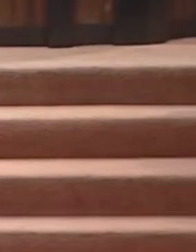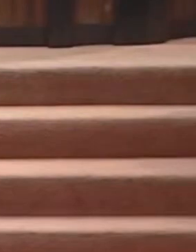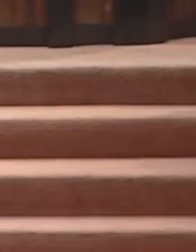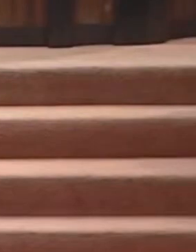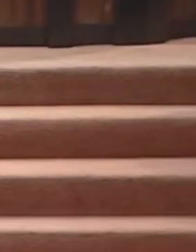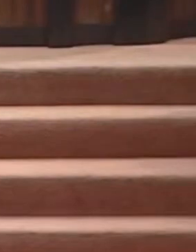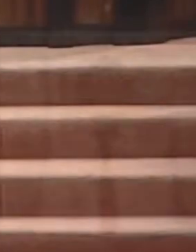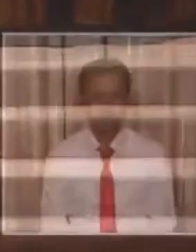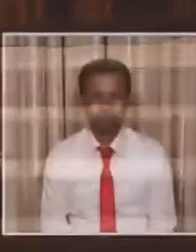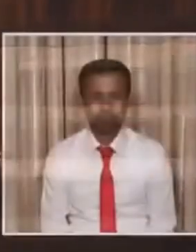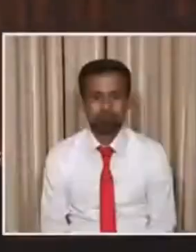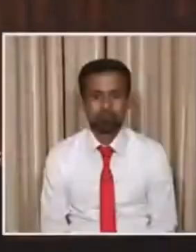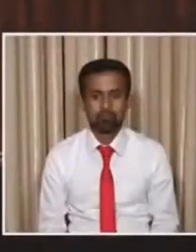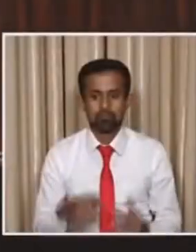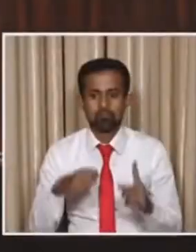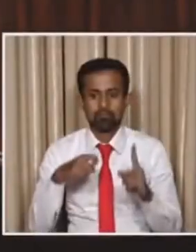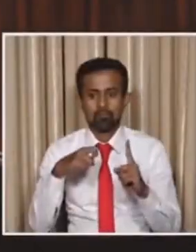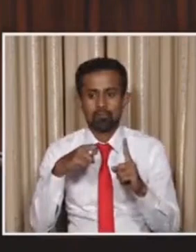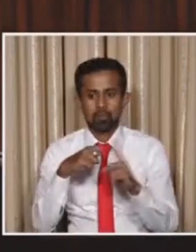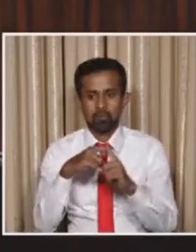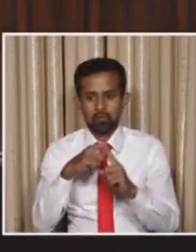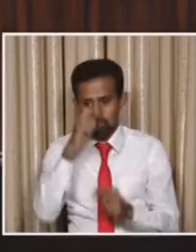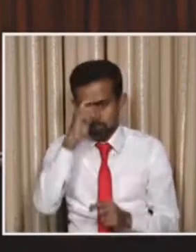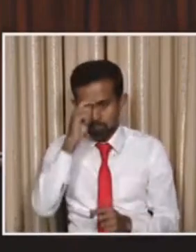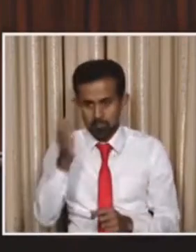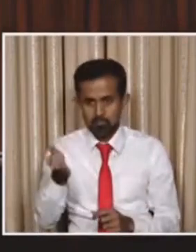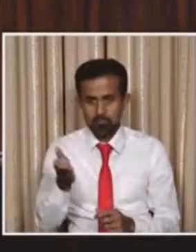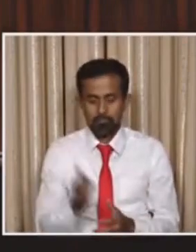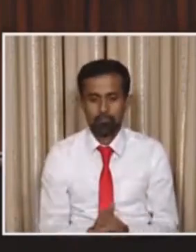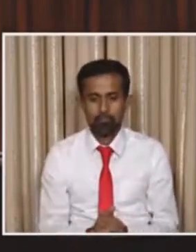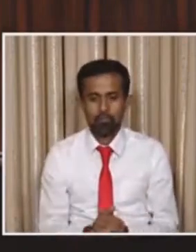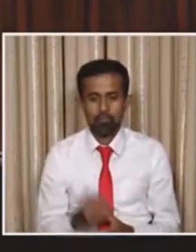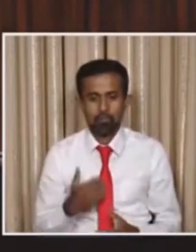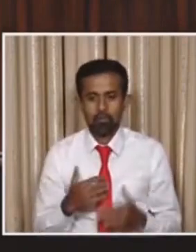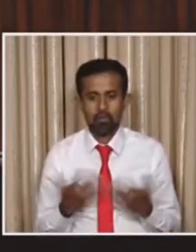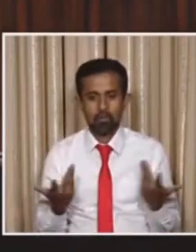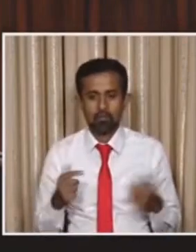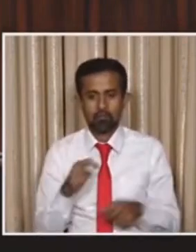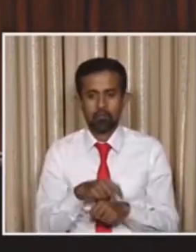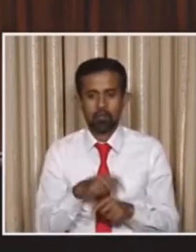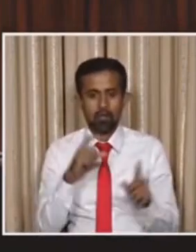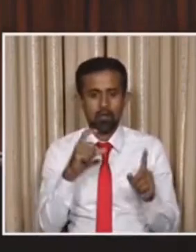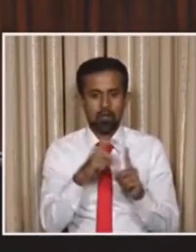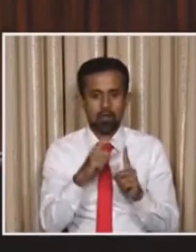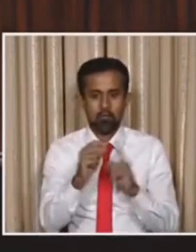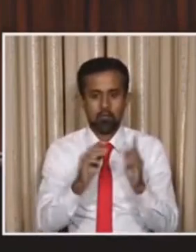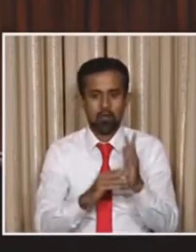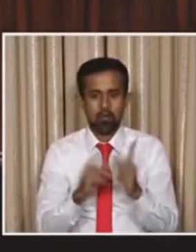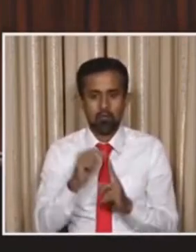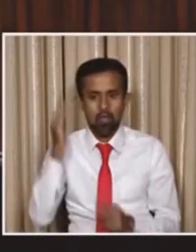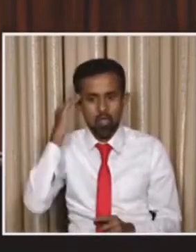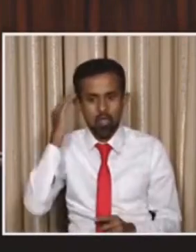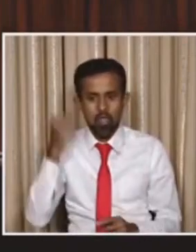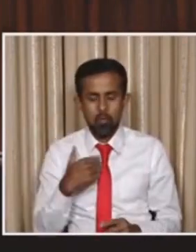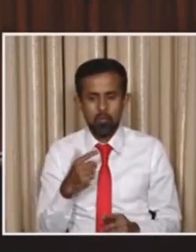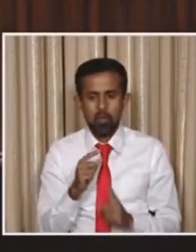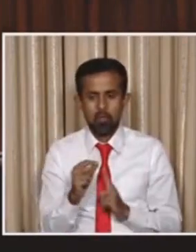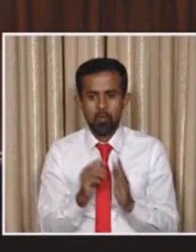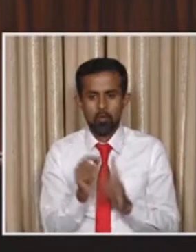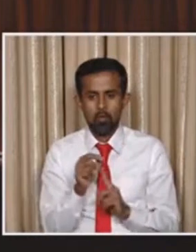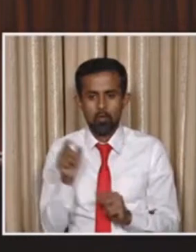කරු කිරියල මෙතුමා. උනේ අපි නැති වෙලාවේ ඩයනා ගමගේ මන්ත්‍රීතුමිය අපේ මන්ත්‍රීවරයෙකුට